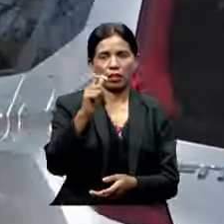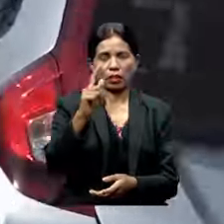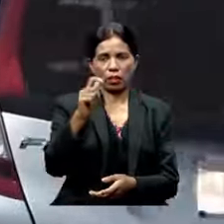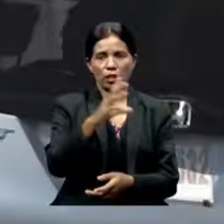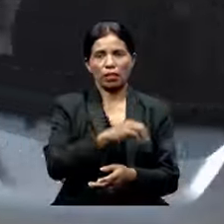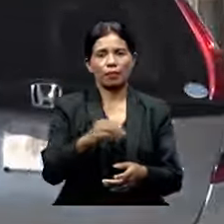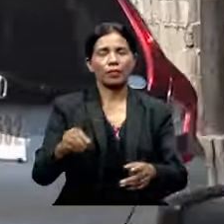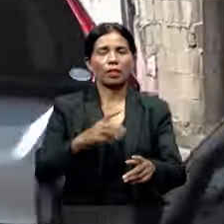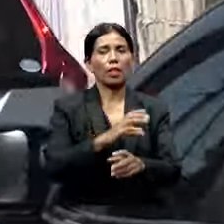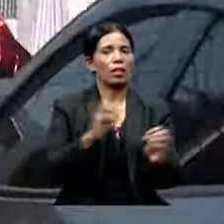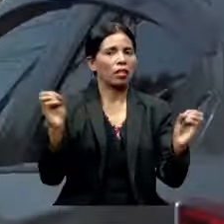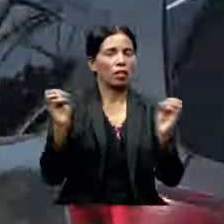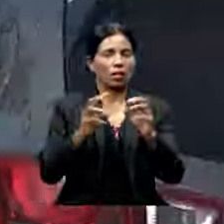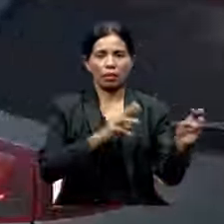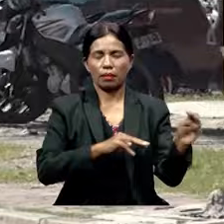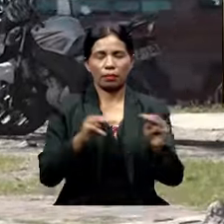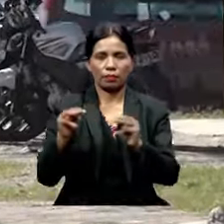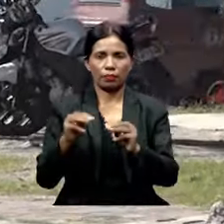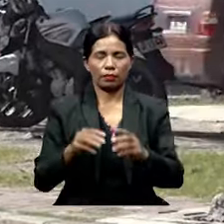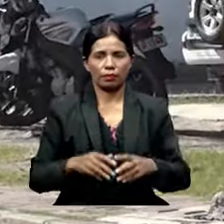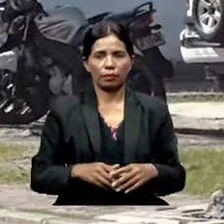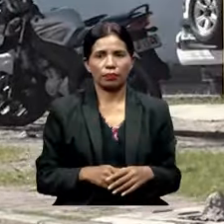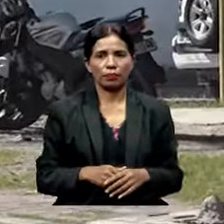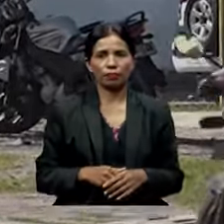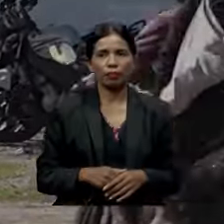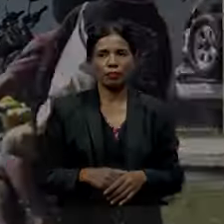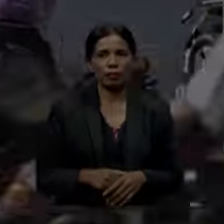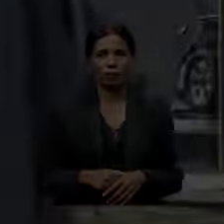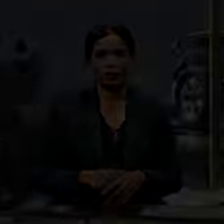capital dili la iha mudança. La Rosa Ver, Lamberto da Silva, GMN.